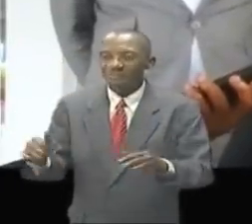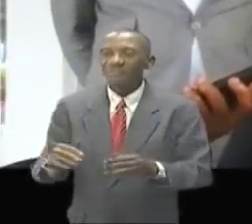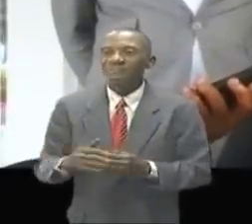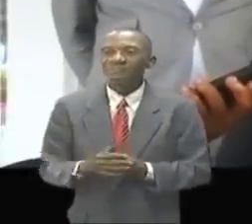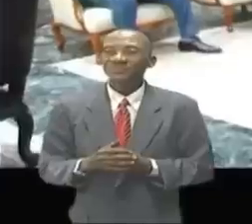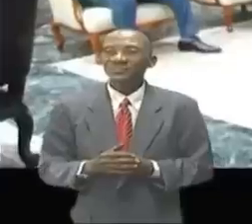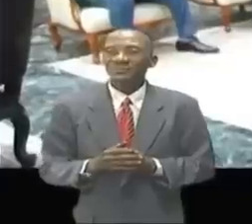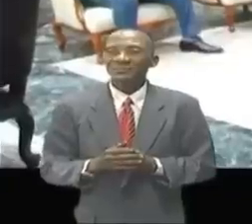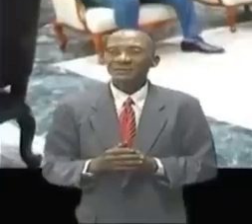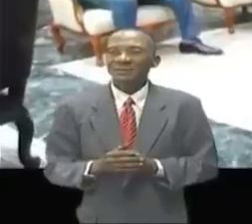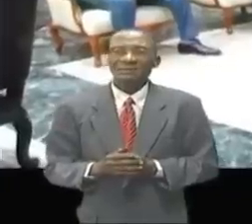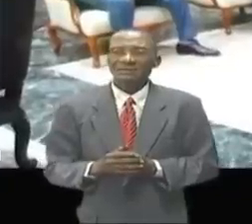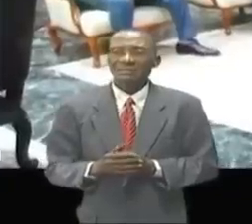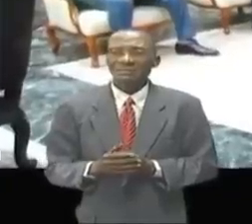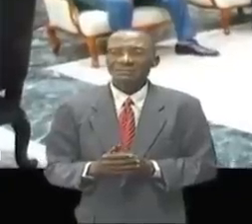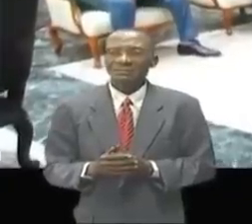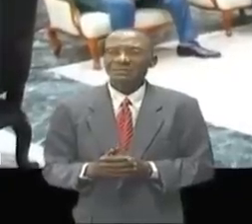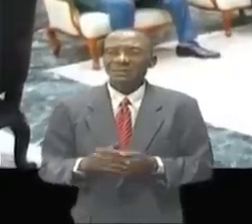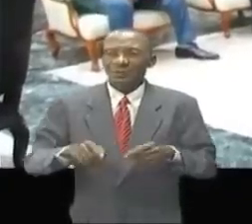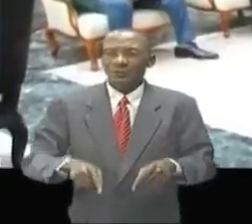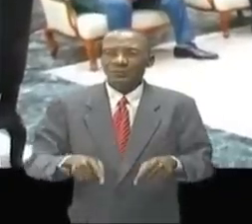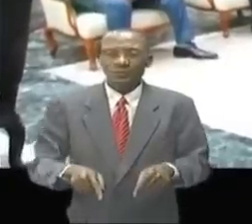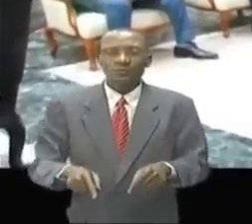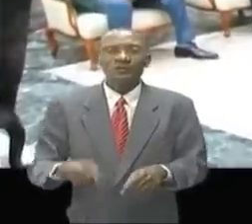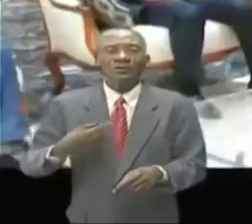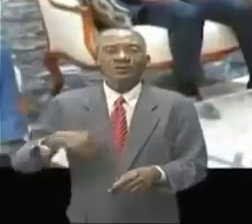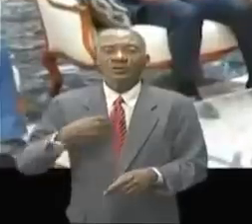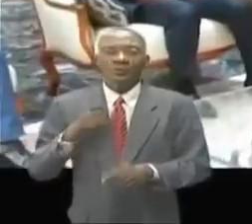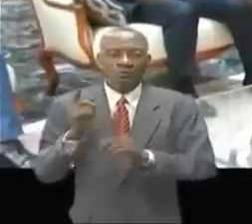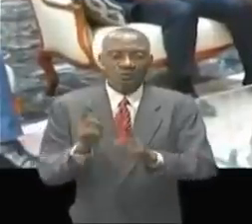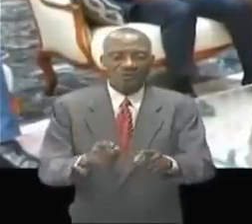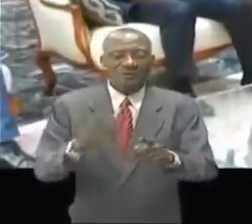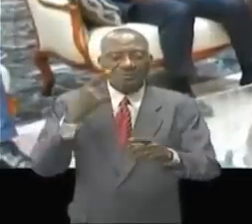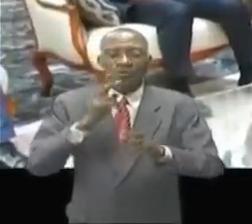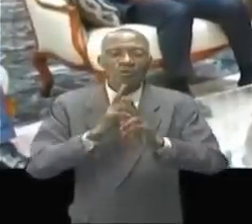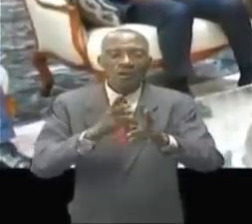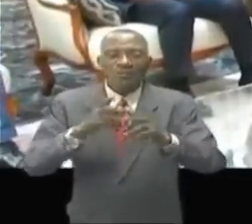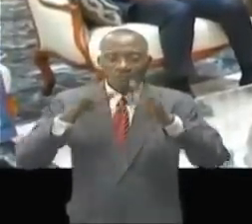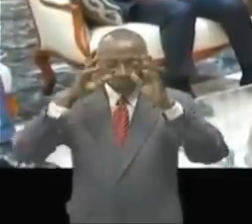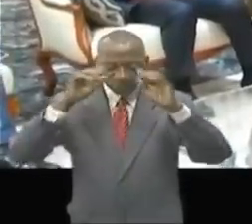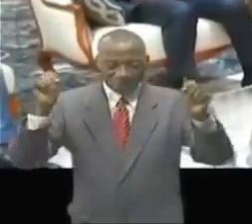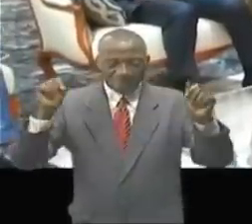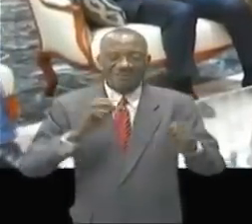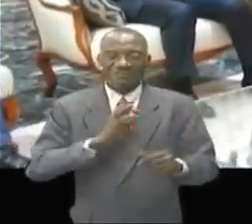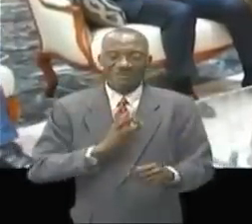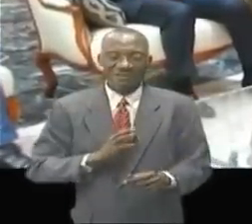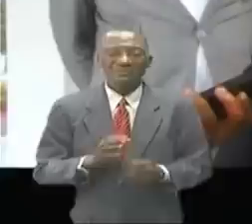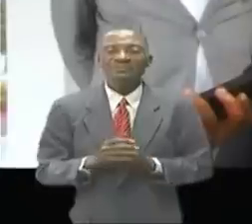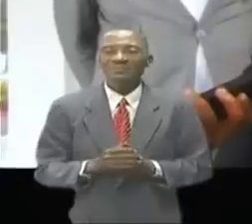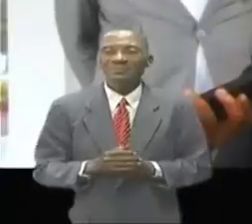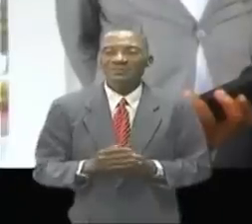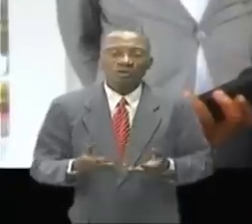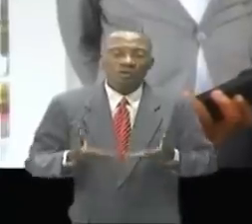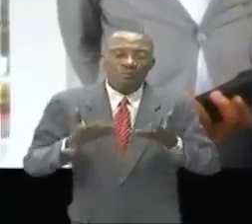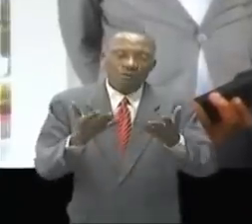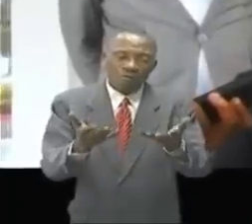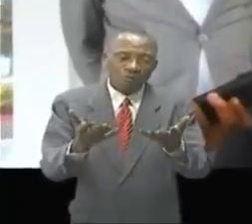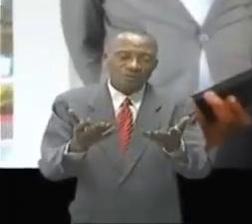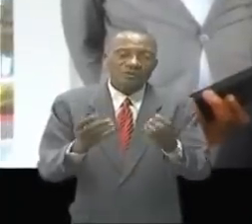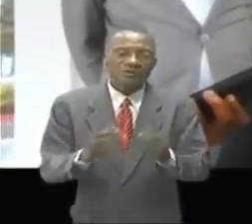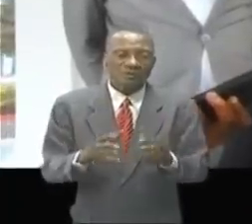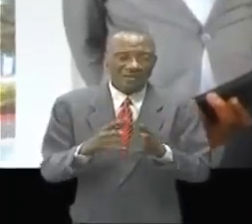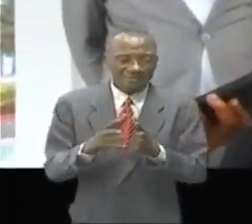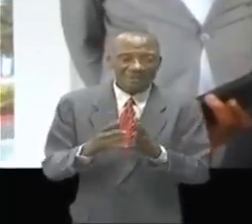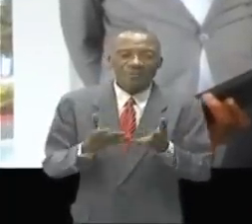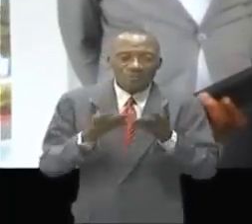Kampala. Et aujourd'hui, nous sommes venus pour rendre compte au chef de l'État de ces propositions qui ont été formulées par son